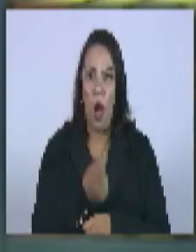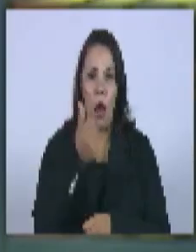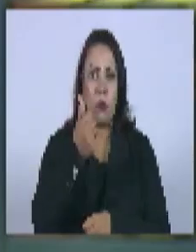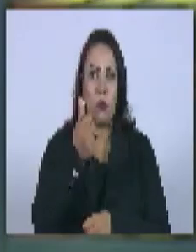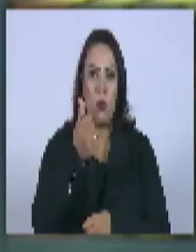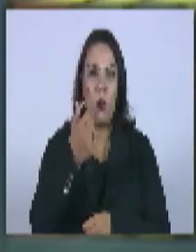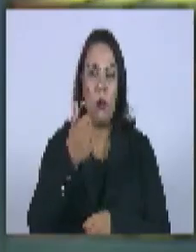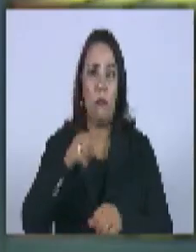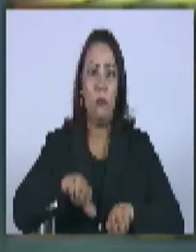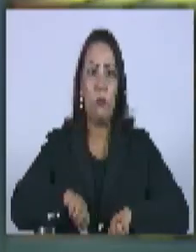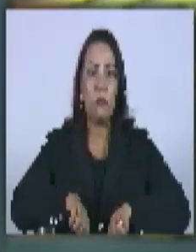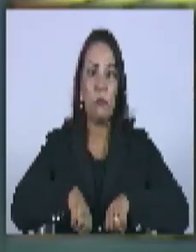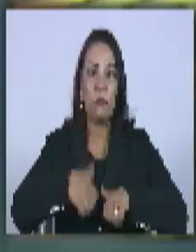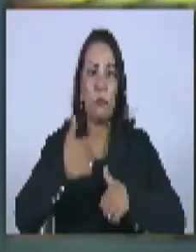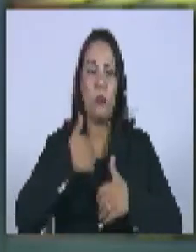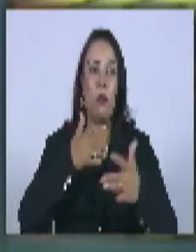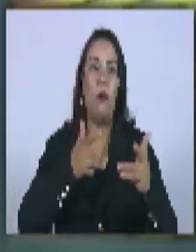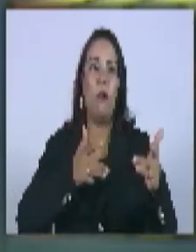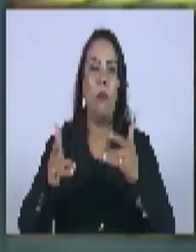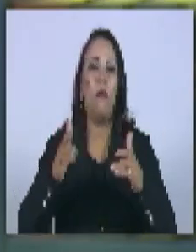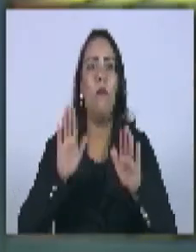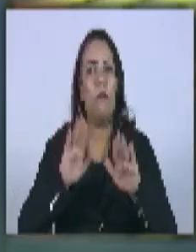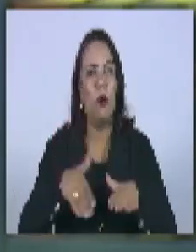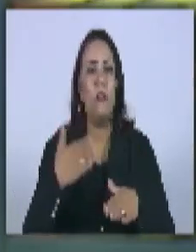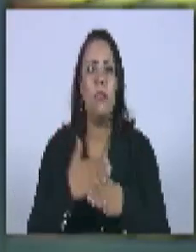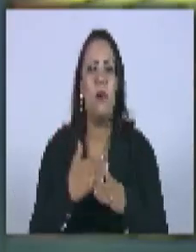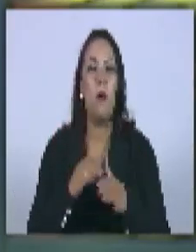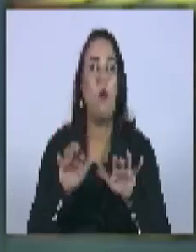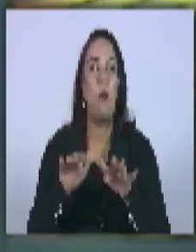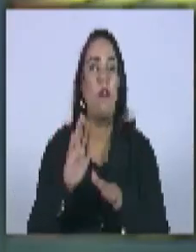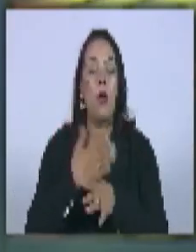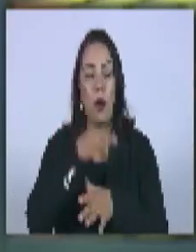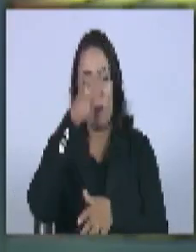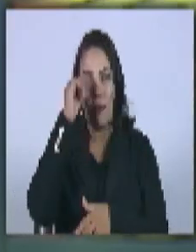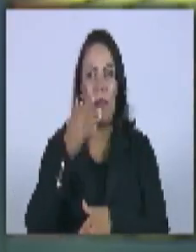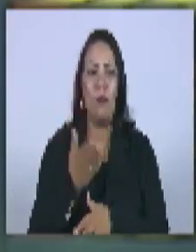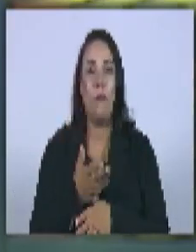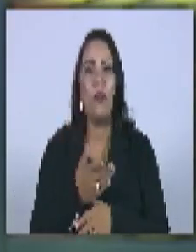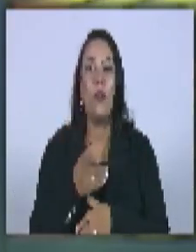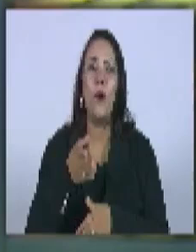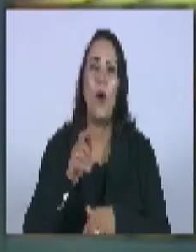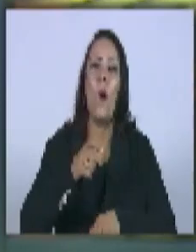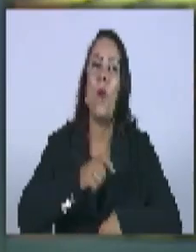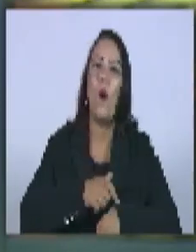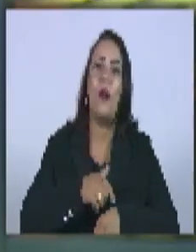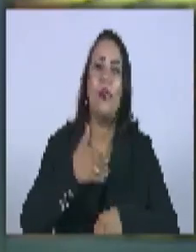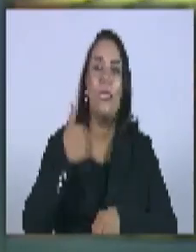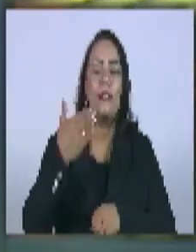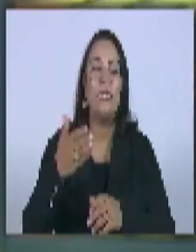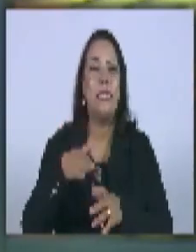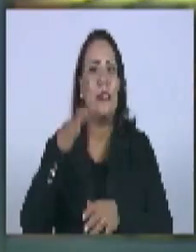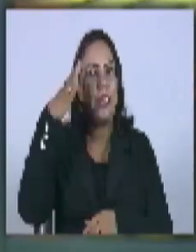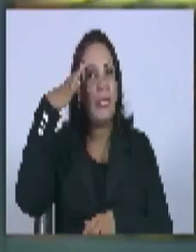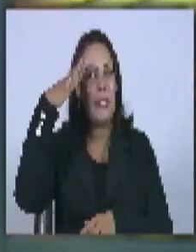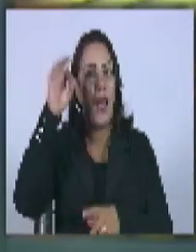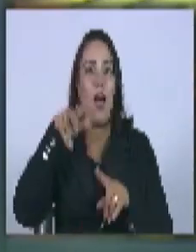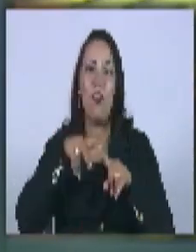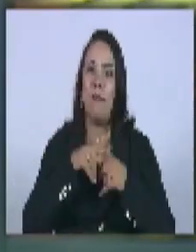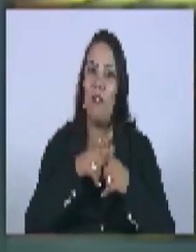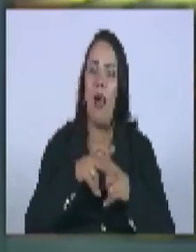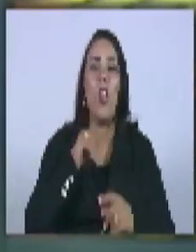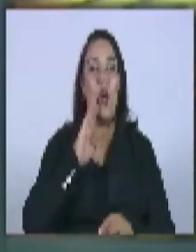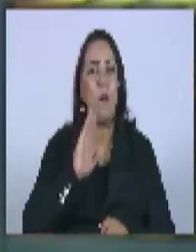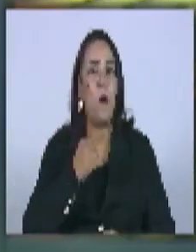تضطرب حياته اذا اضطربت التكنولوجيا واحنا داخلين بقى مراحل جديده من الذكاء الاصطناعي وممكن